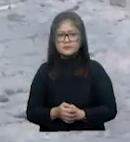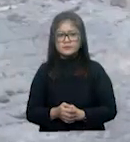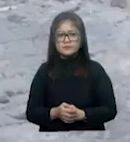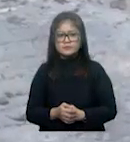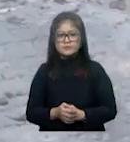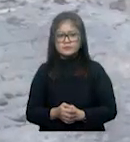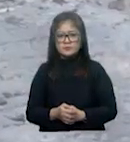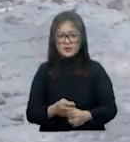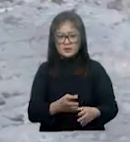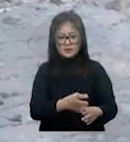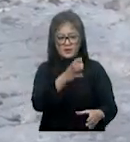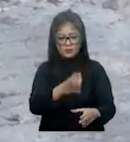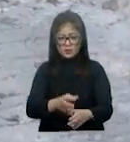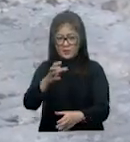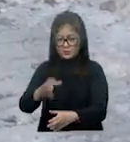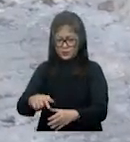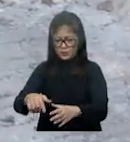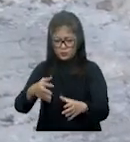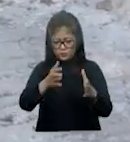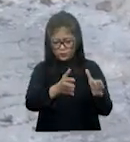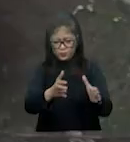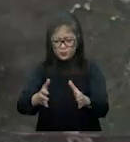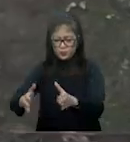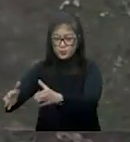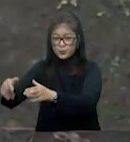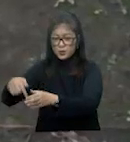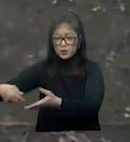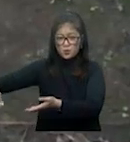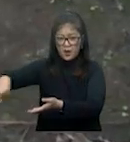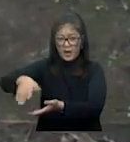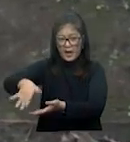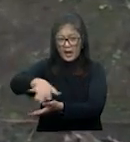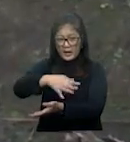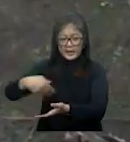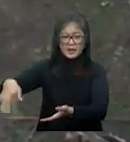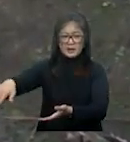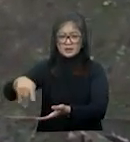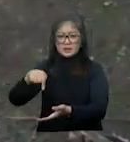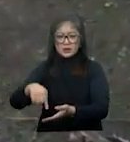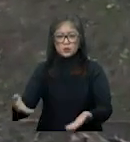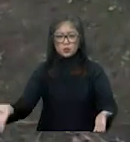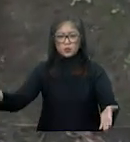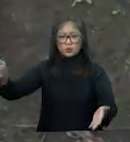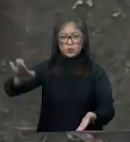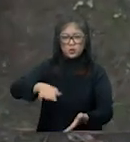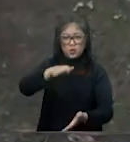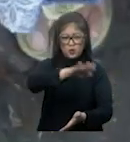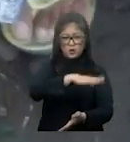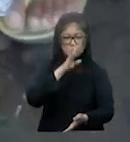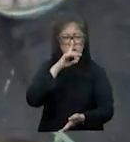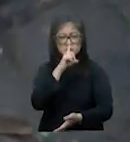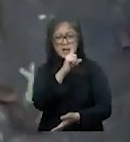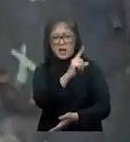Galon dan jerigen milik warga berjejer di dekat sumber air. Lokasi sumber air ini di atas bukit, jauh dari permukiman warga